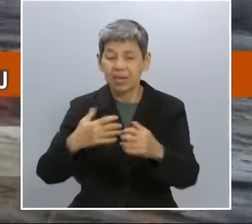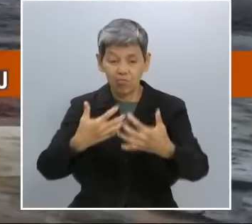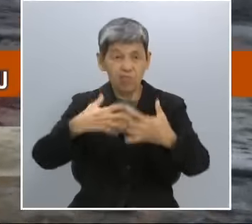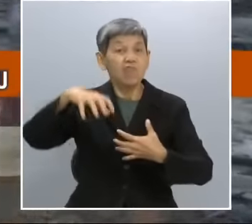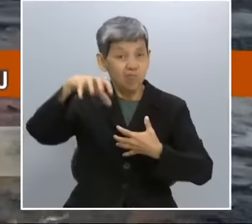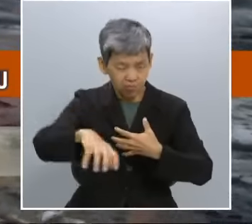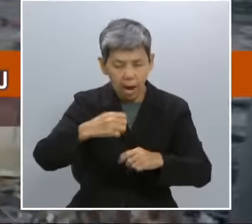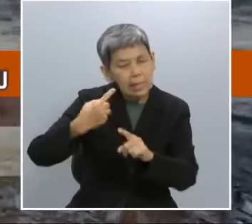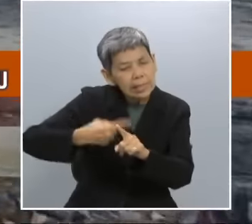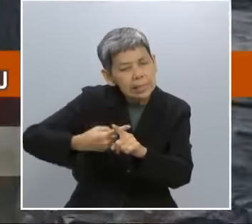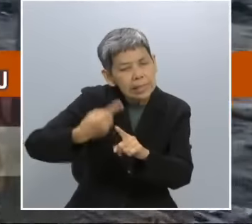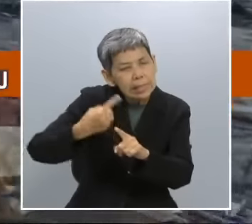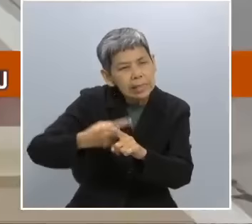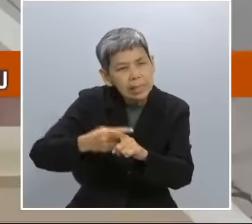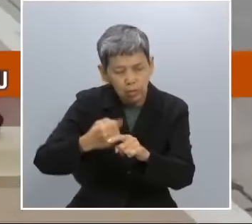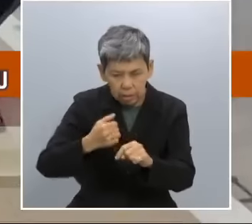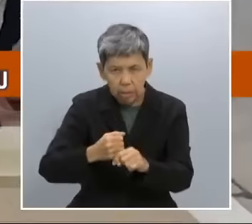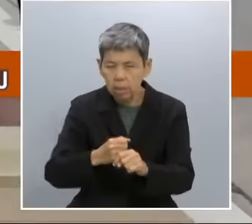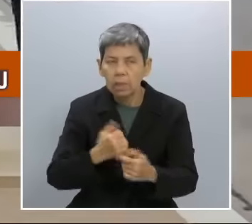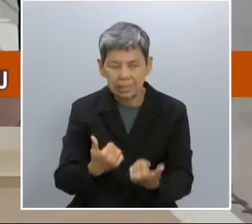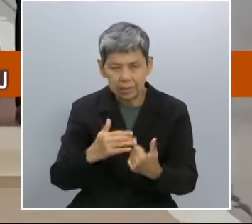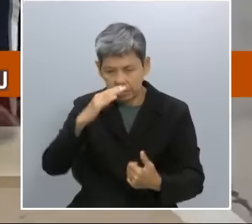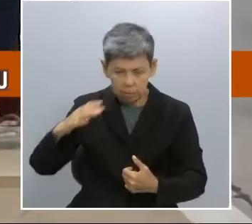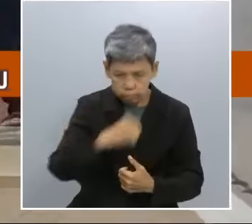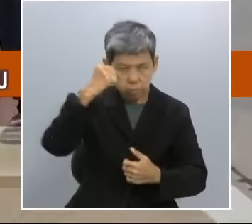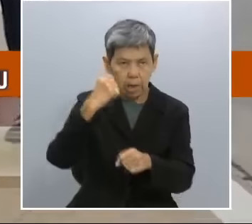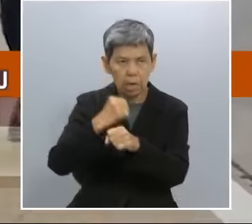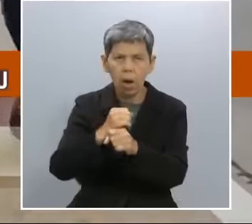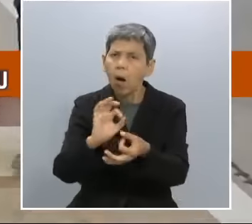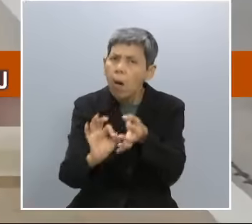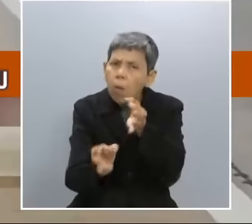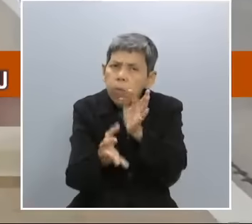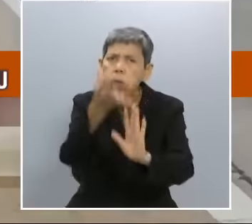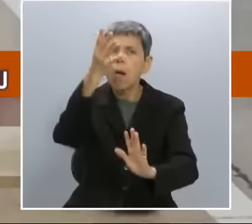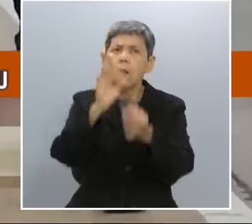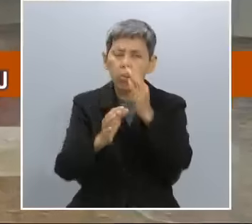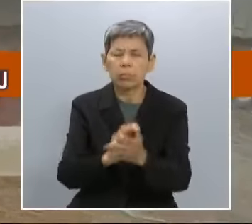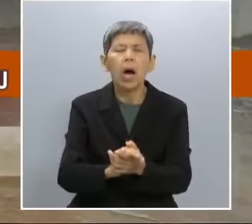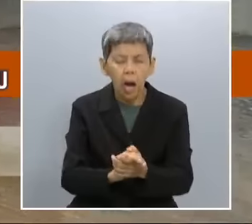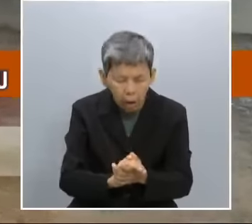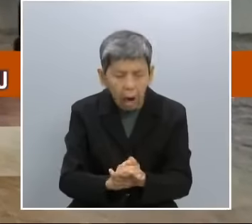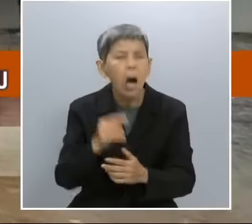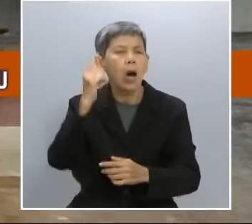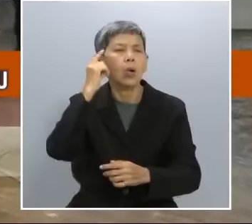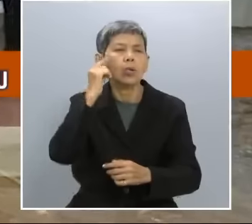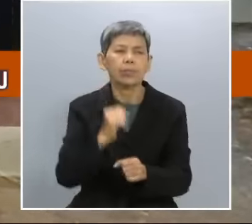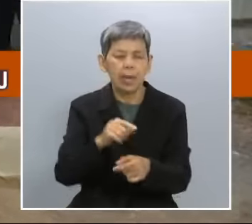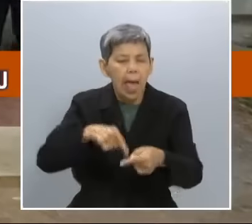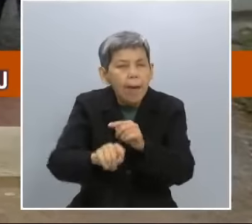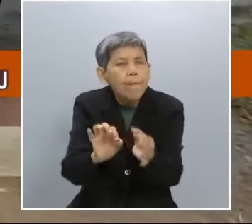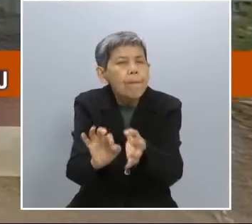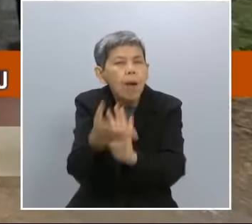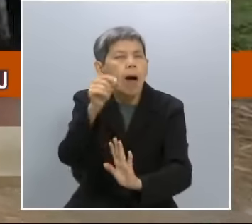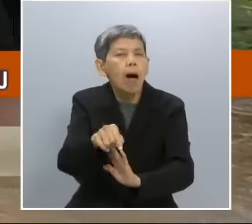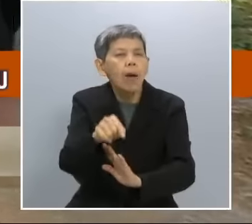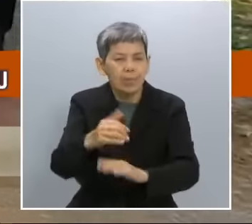การไปเช่าเอาไว้และตรวจยึดและเป็นของกลางเกิดไฟลุกไหม้ทราบต่อมาว่าวางเพลิงเ